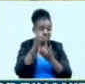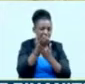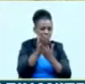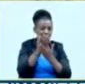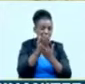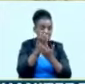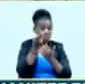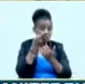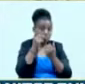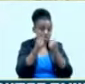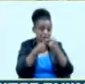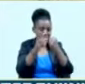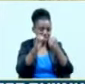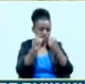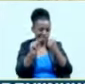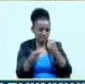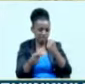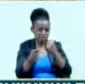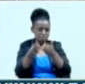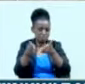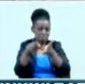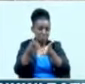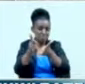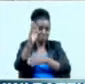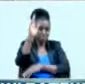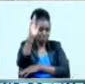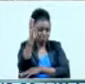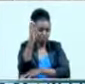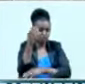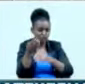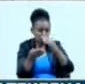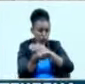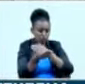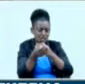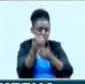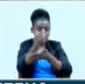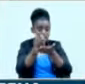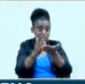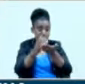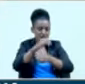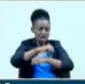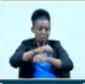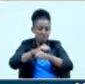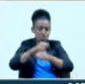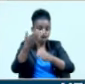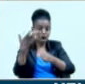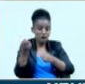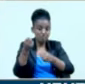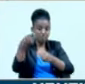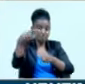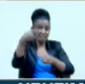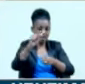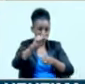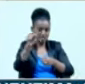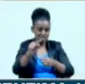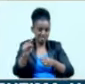hagati 600,000 yo kugura inkwi kugeza ubu ariko haramwe mu mashuri agaburira abanyeshuri asigaye acana gaze iyo